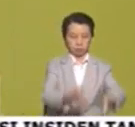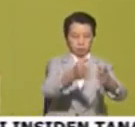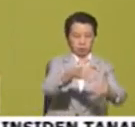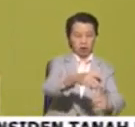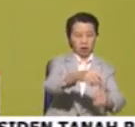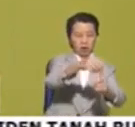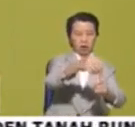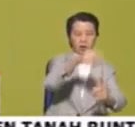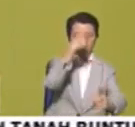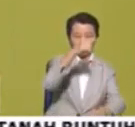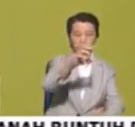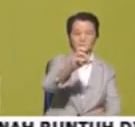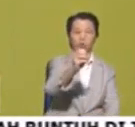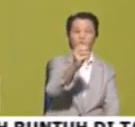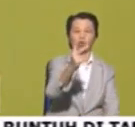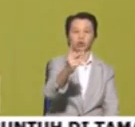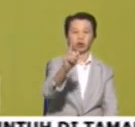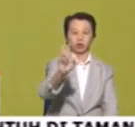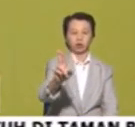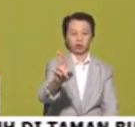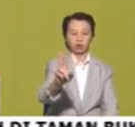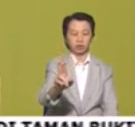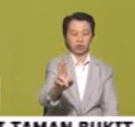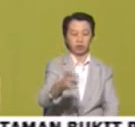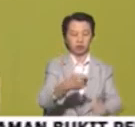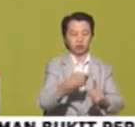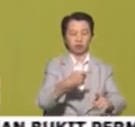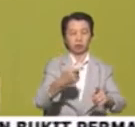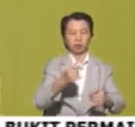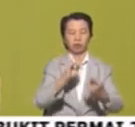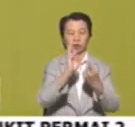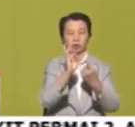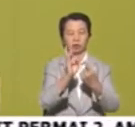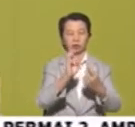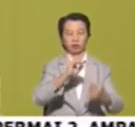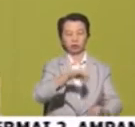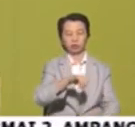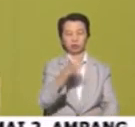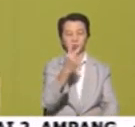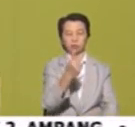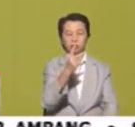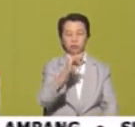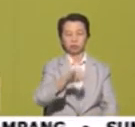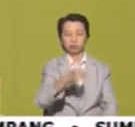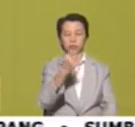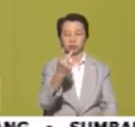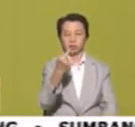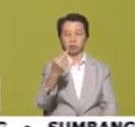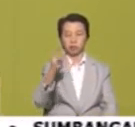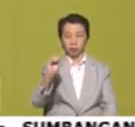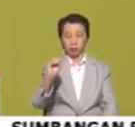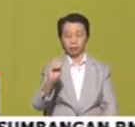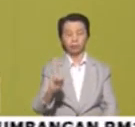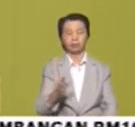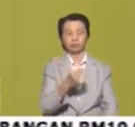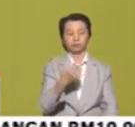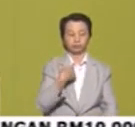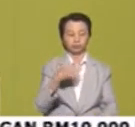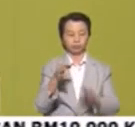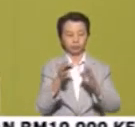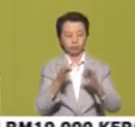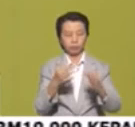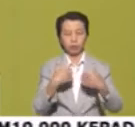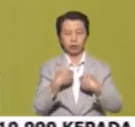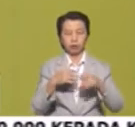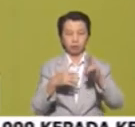mereka. Okey, dengan petugas daripada Jabatan Kesihatan. Okey, tapi sebetulnya saya nak ceritakan sikit berkaitan dengan apa yang berlaku pagi tadi. Saya berada